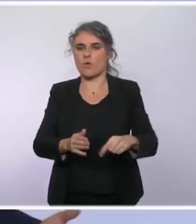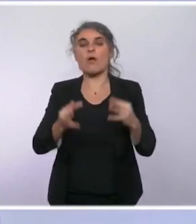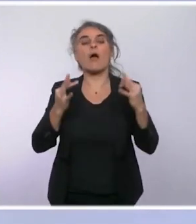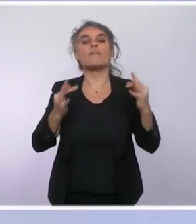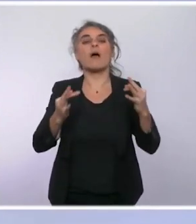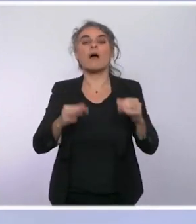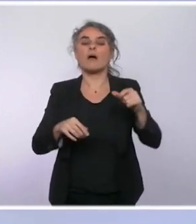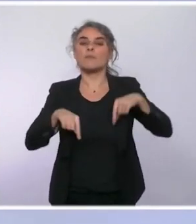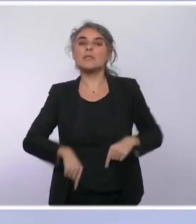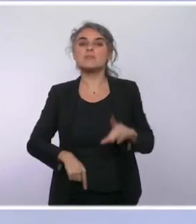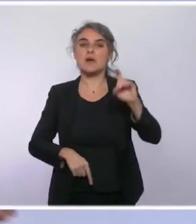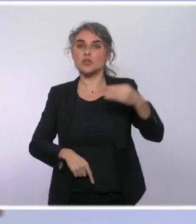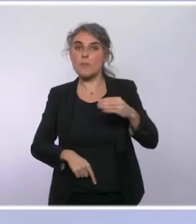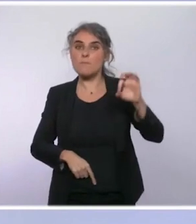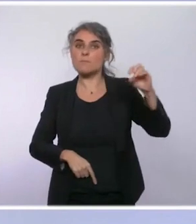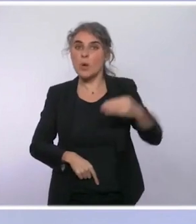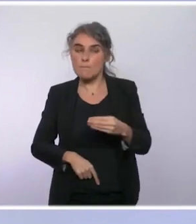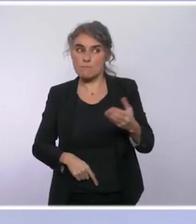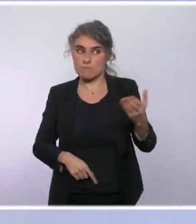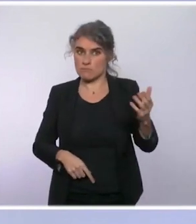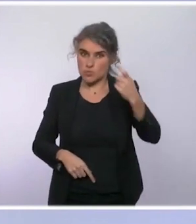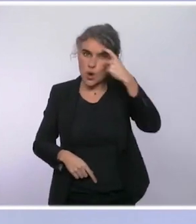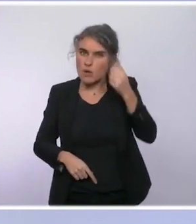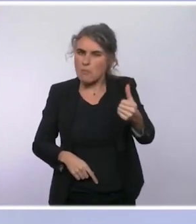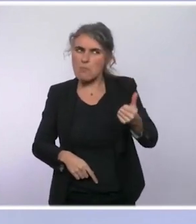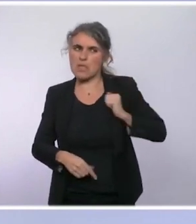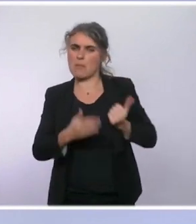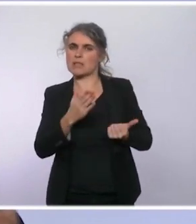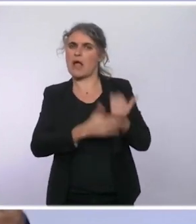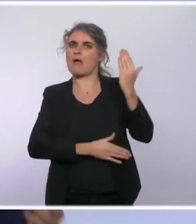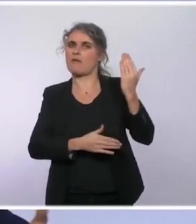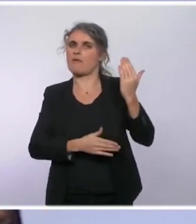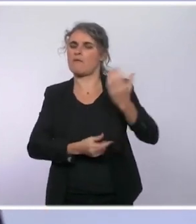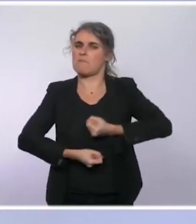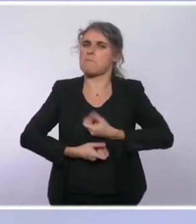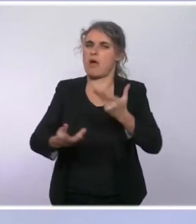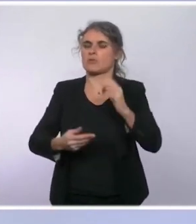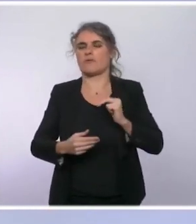visite de Sébastien Lecornu sur place, je crois qu'il est lui-même intervenu hier matin et qu'il a indiqué qu'il se rendrait